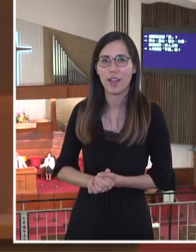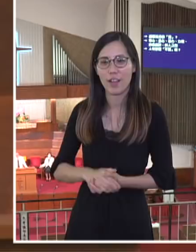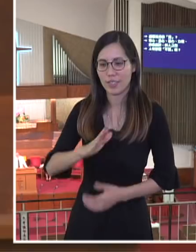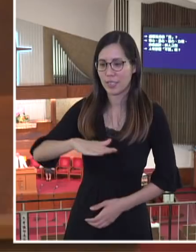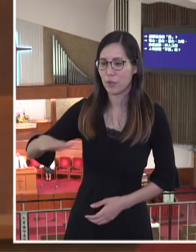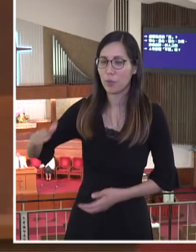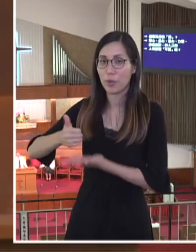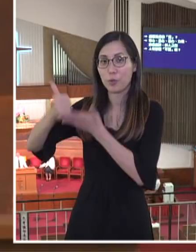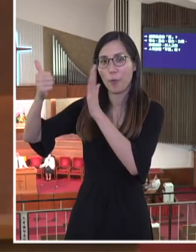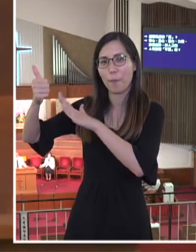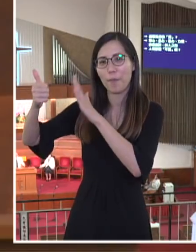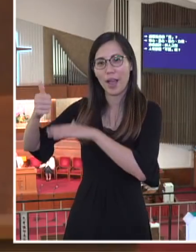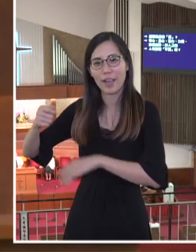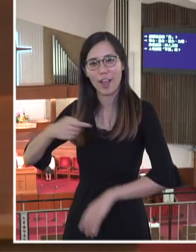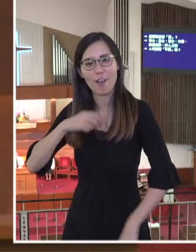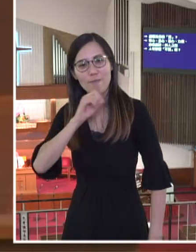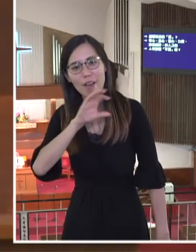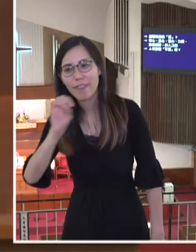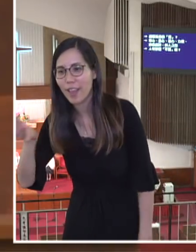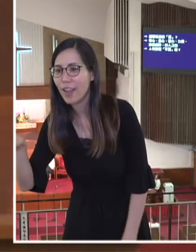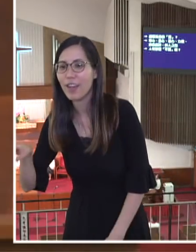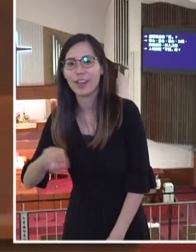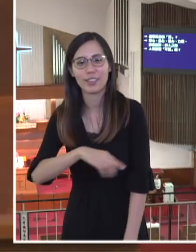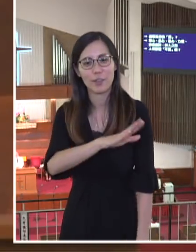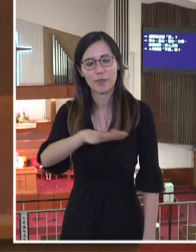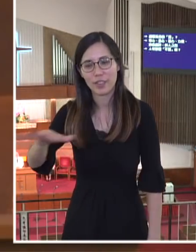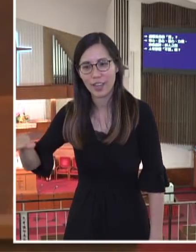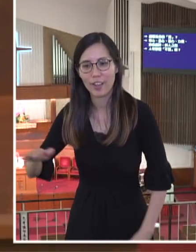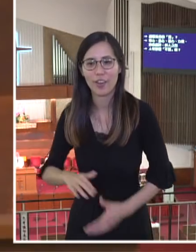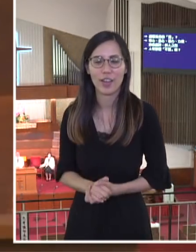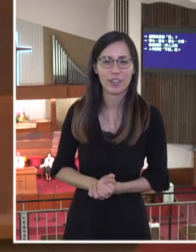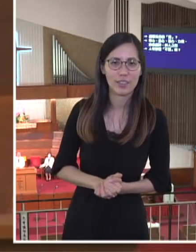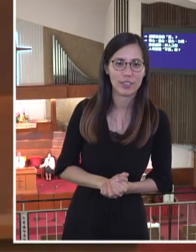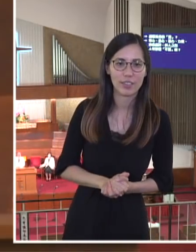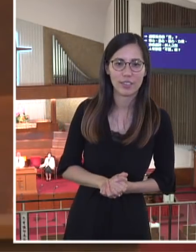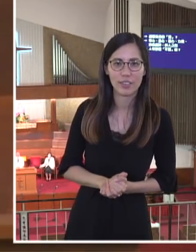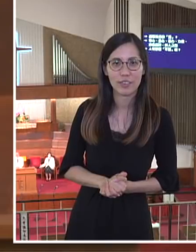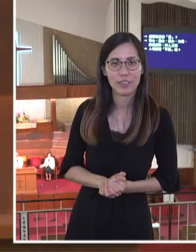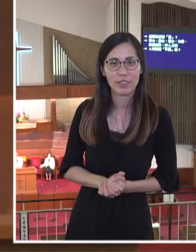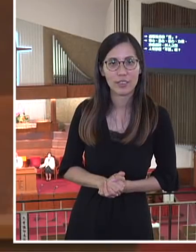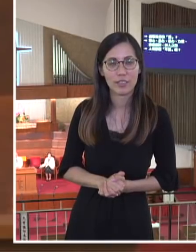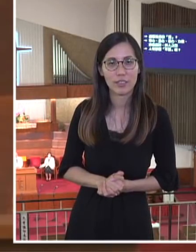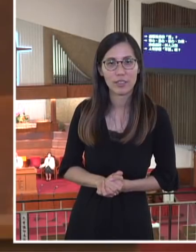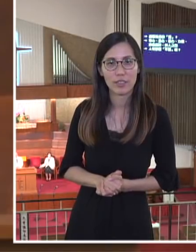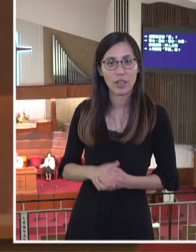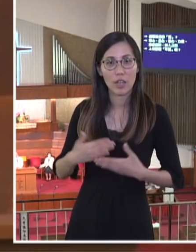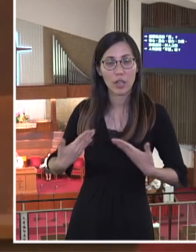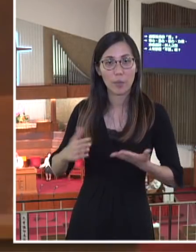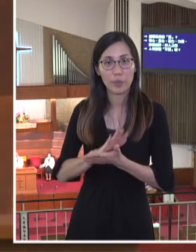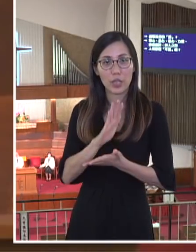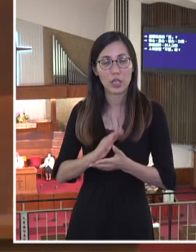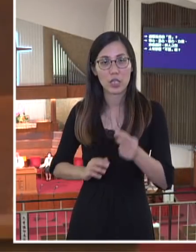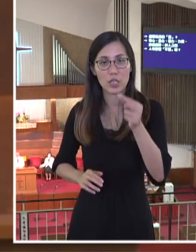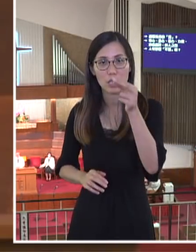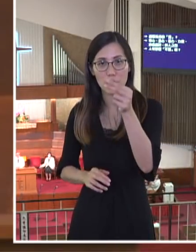吓，即系大家知道答案就唔好即系穿咗个答案出嚟吓。我想问大家知唔知道今年7月24日咧，